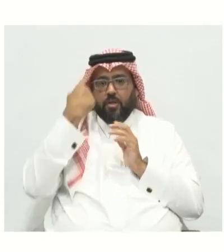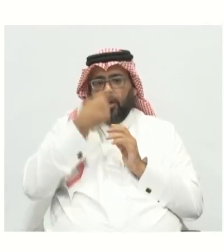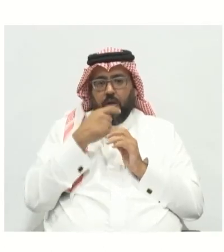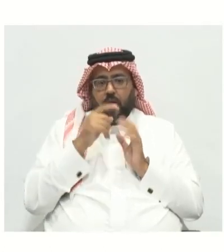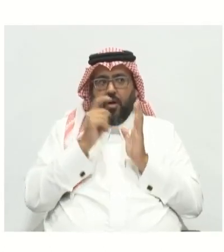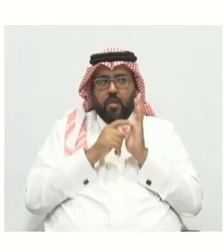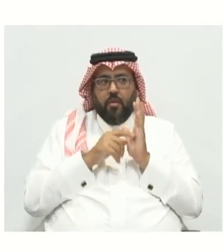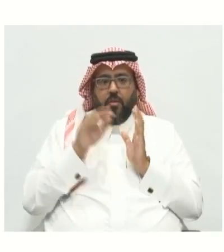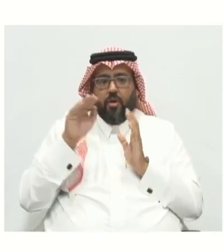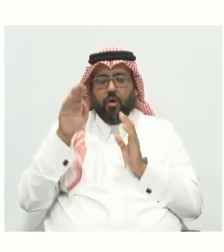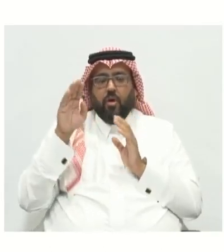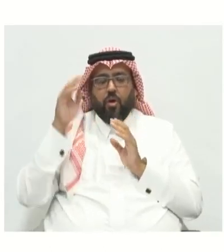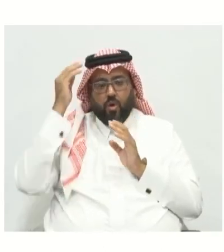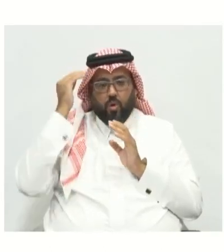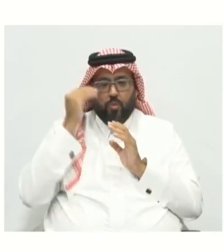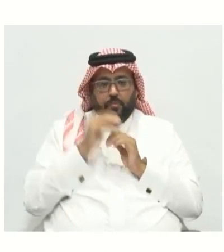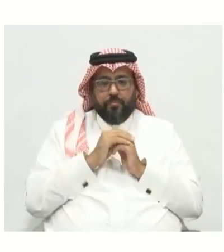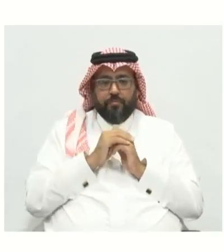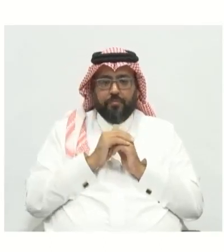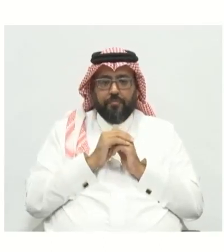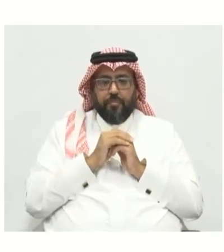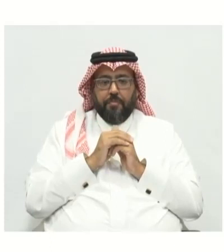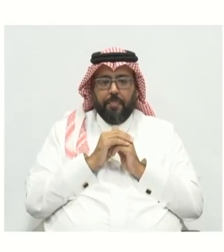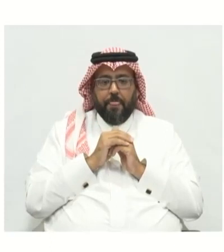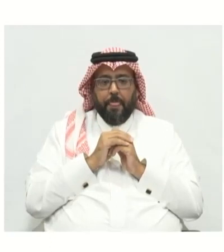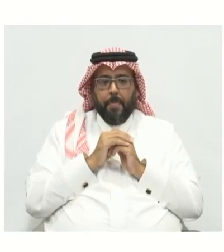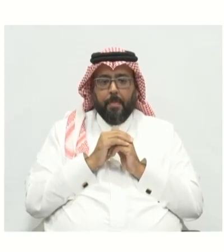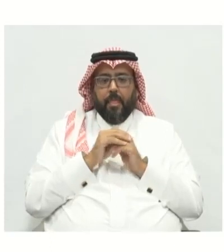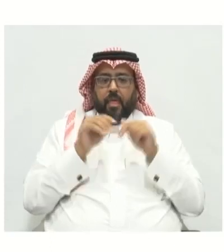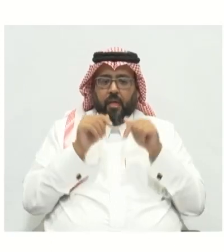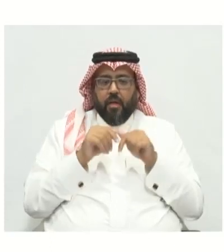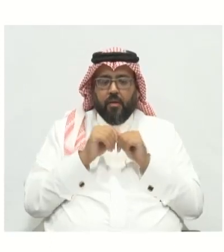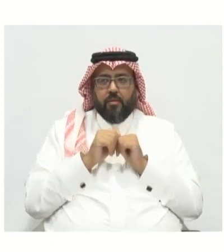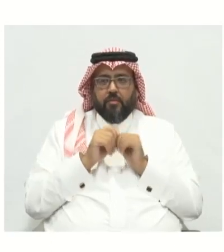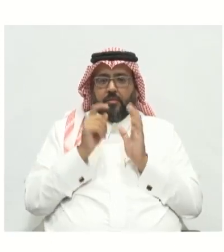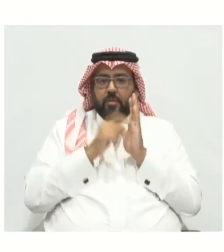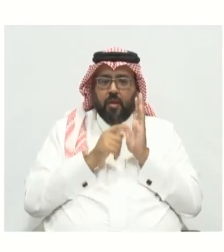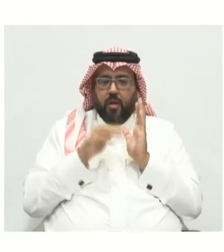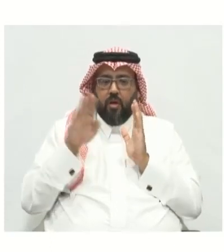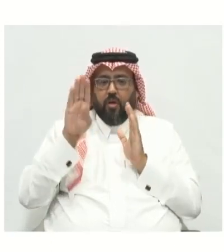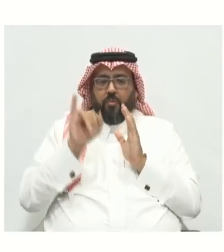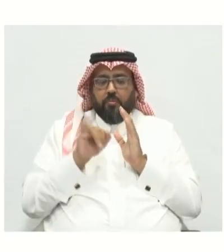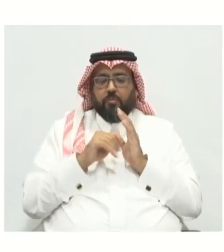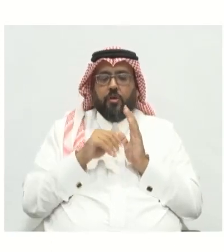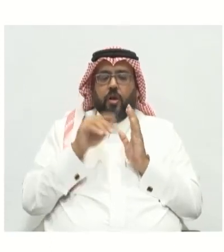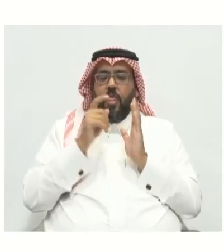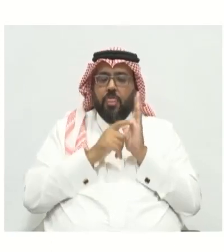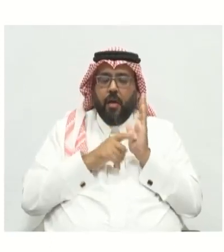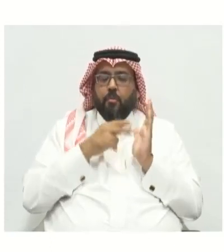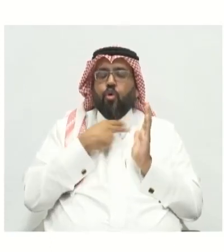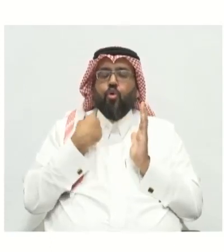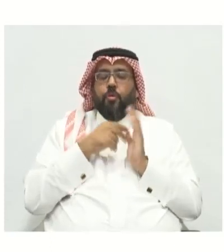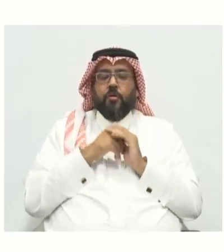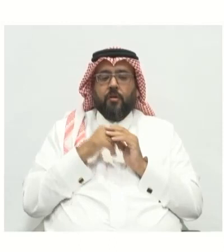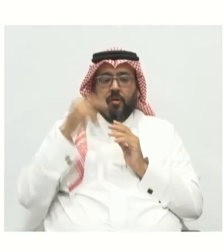ونظام الحكم فيها كذلك مما جاء في نظام الحكم في المملكه العربيه السعوديه انه